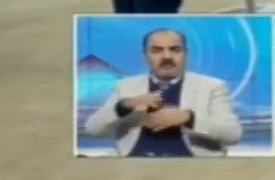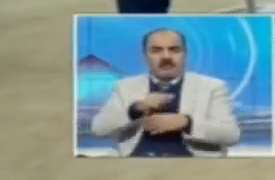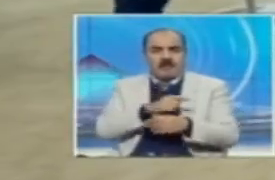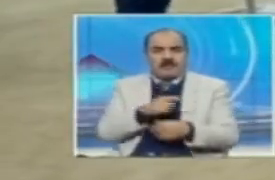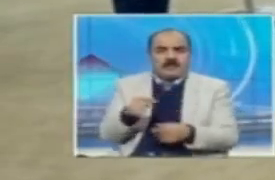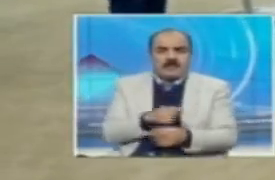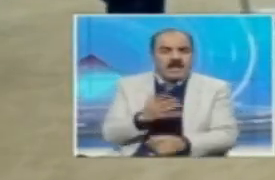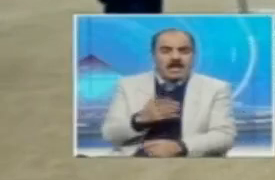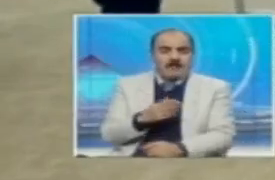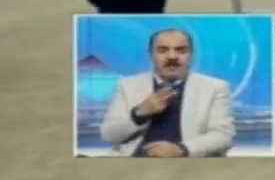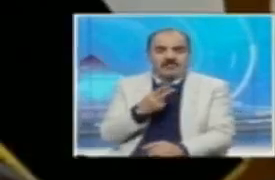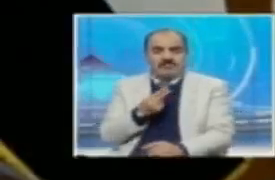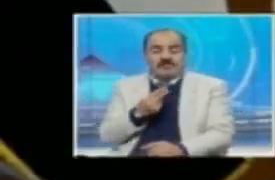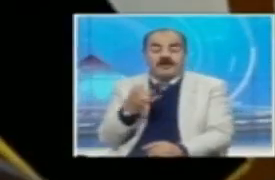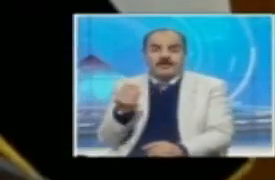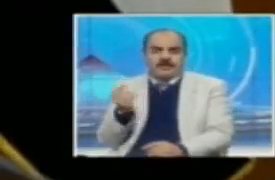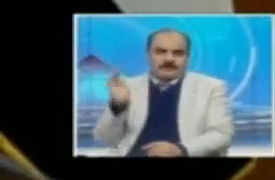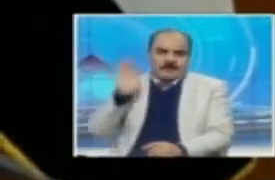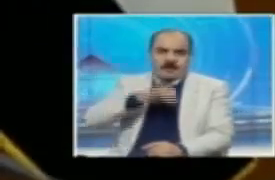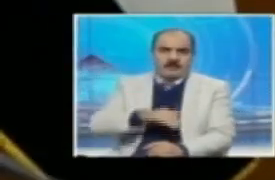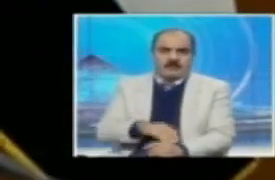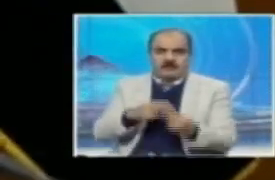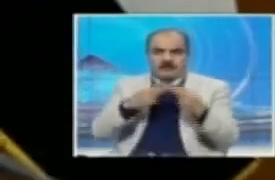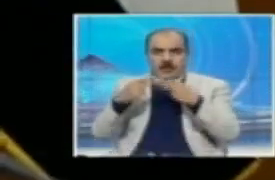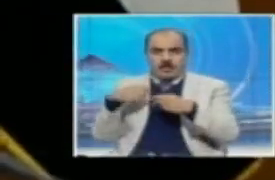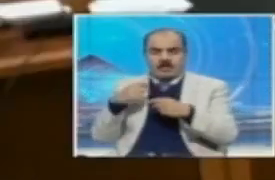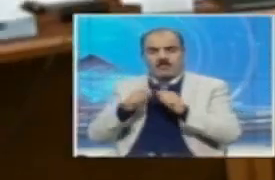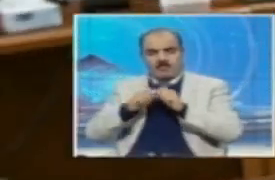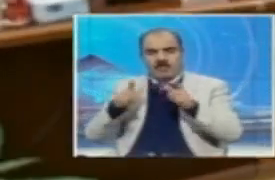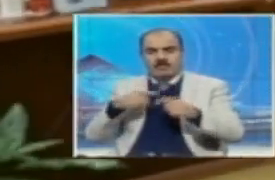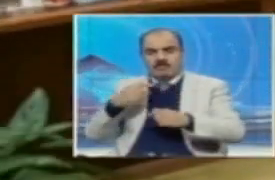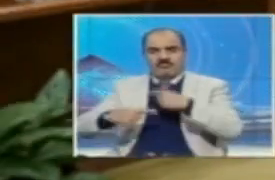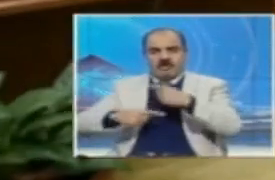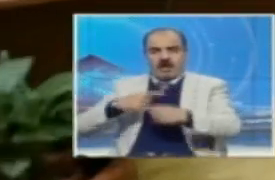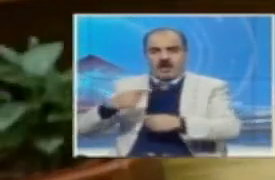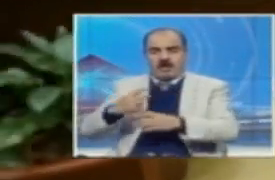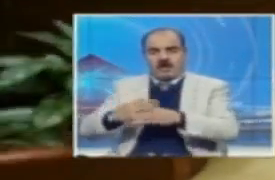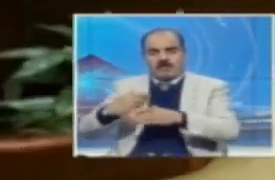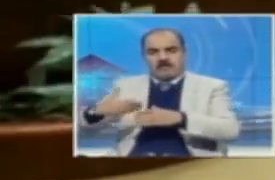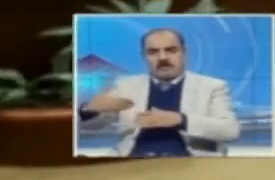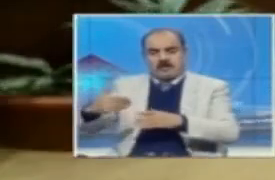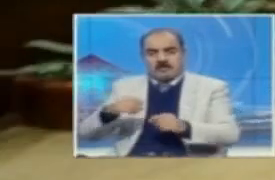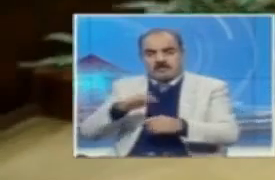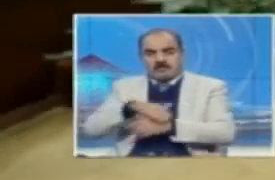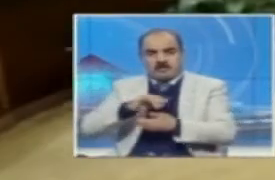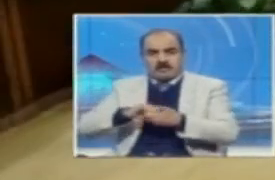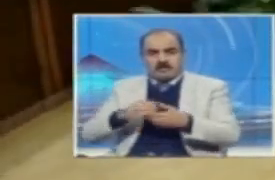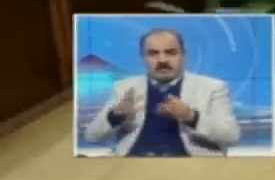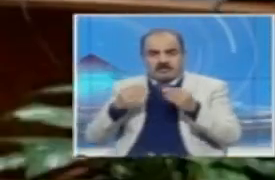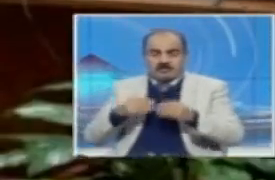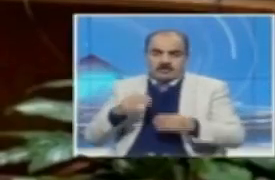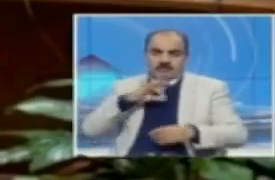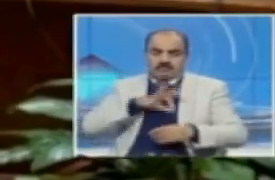لقطاع التعدين حتى العام 2040 ورؤية الوزارة لدورها في تنمية المنطقة وخطتها